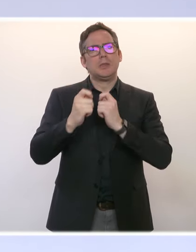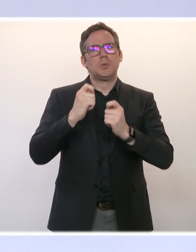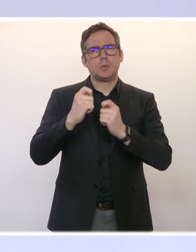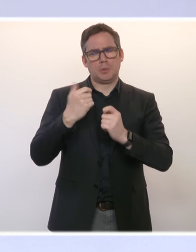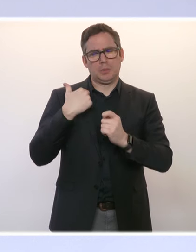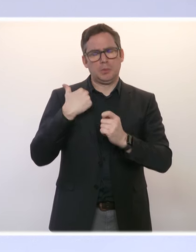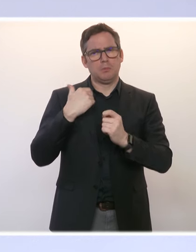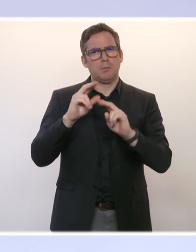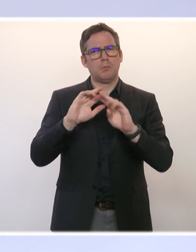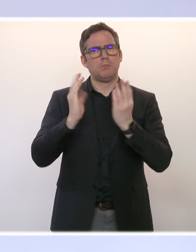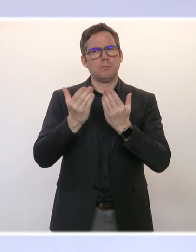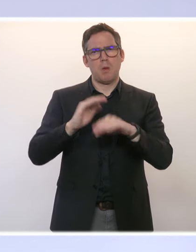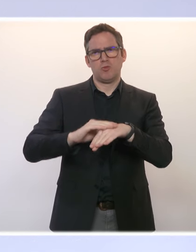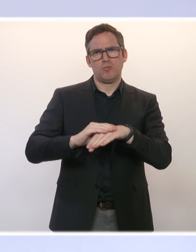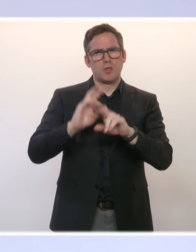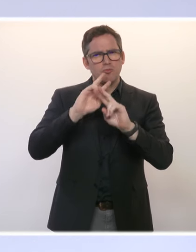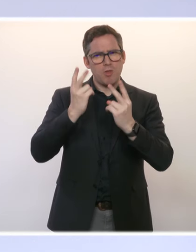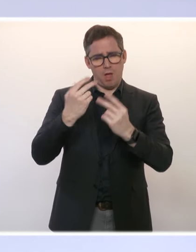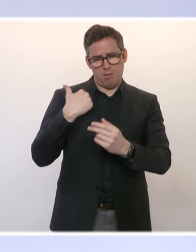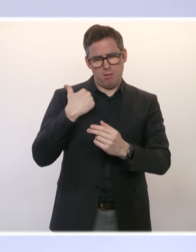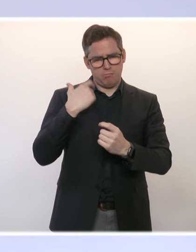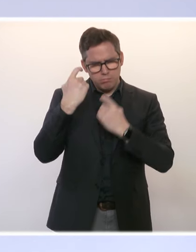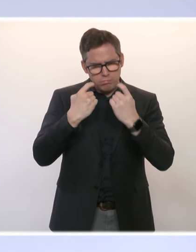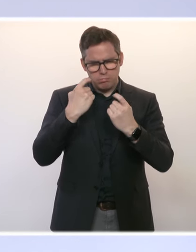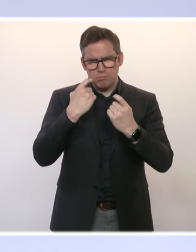politique générale qui a été prononcé.